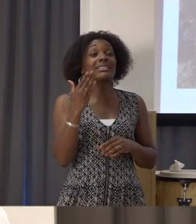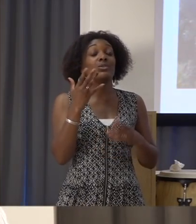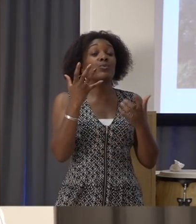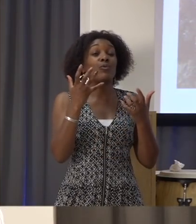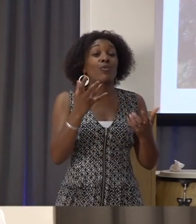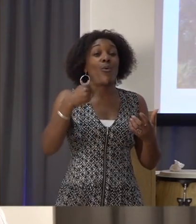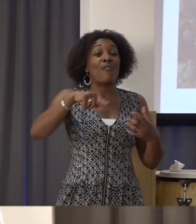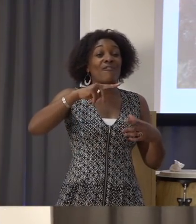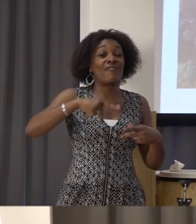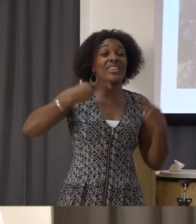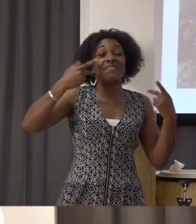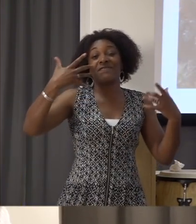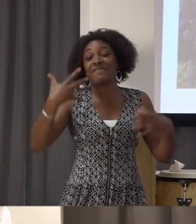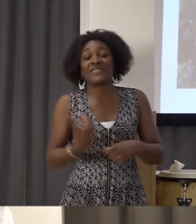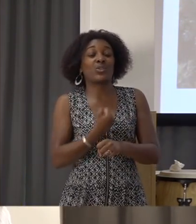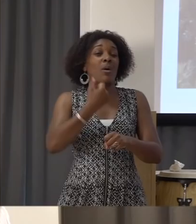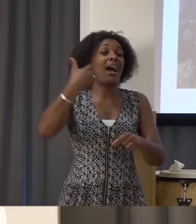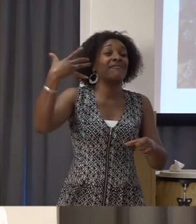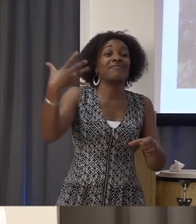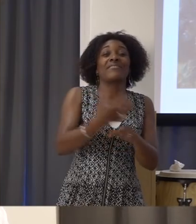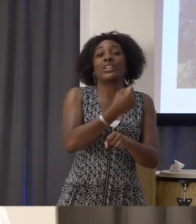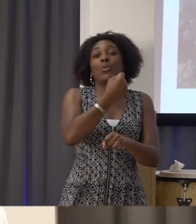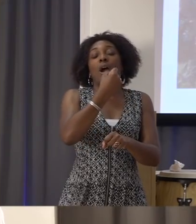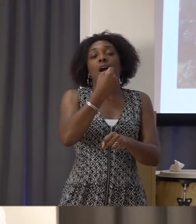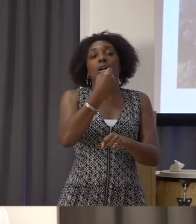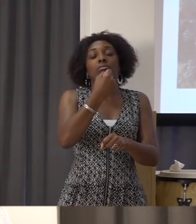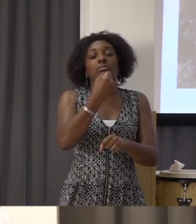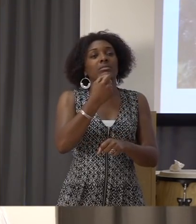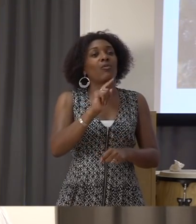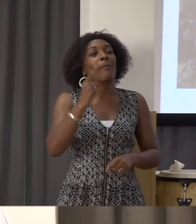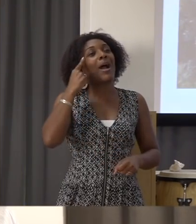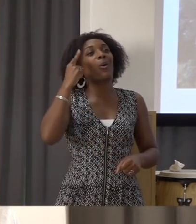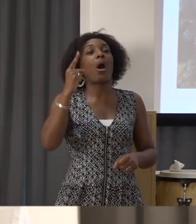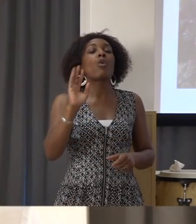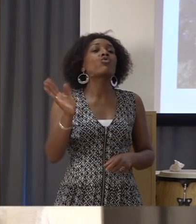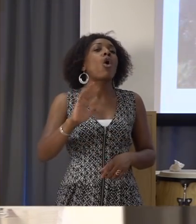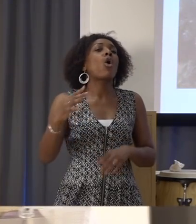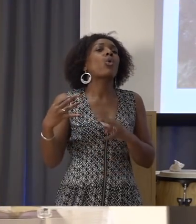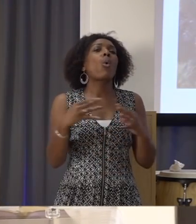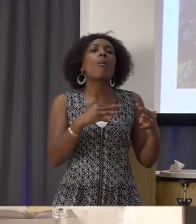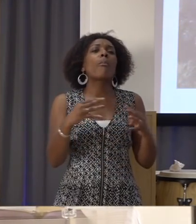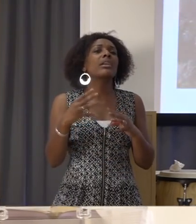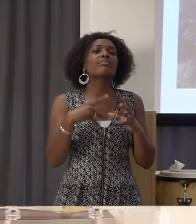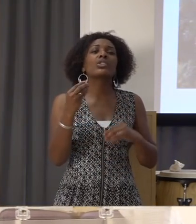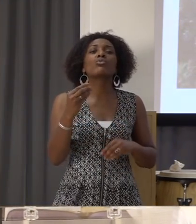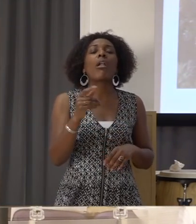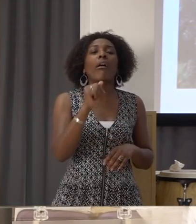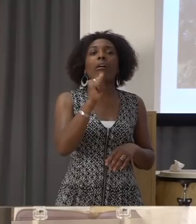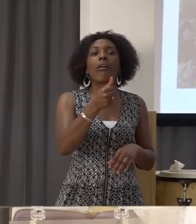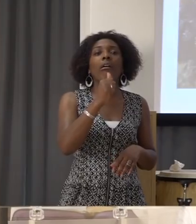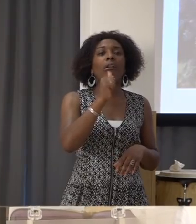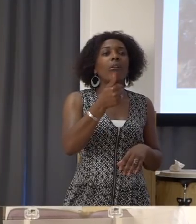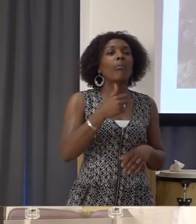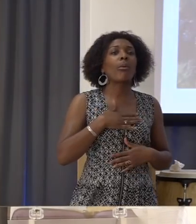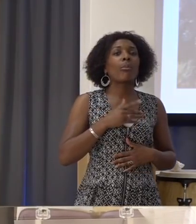vie victorieuse, ne dis pas en ton cœur, non, c'est bon, je suis chrétien, je viens à l'église,